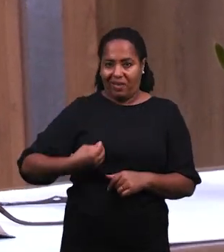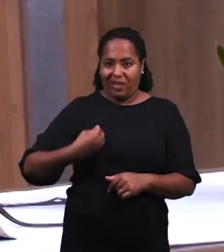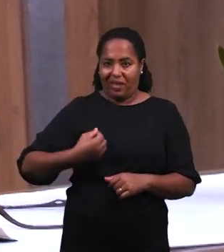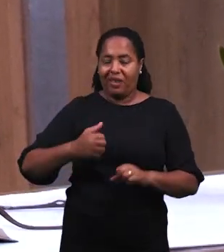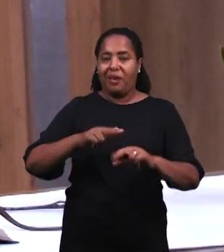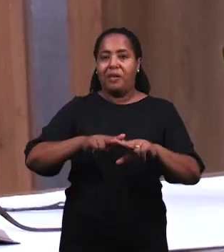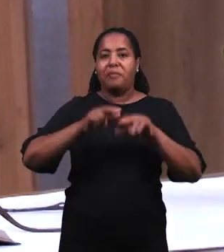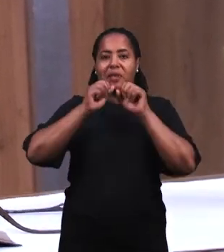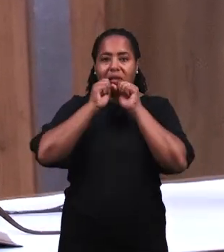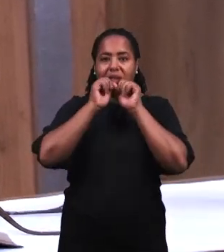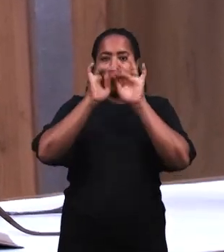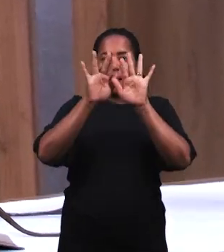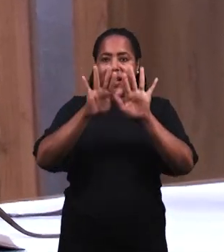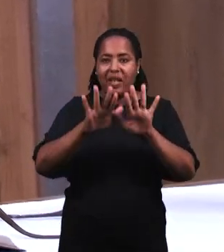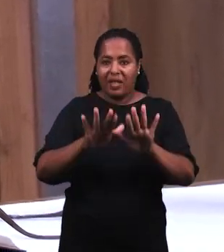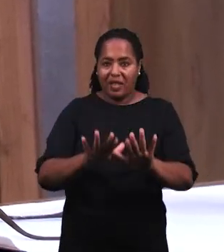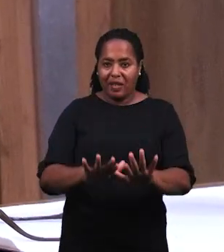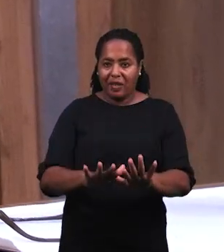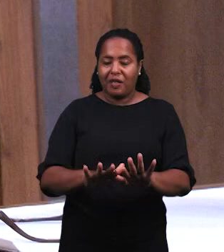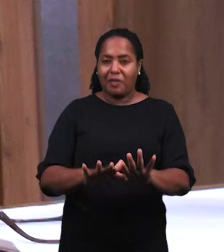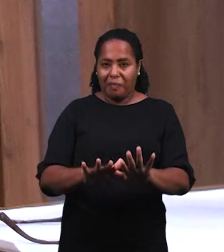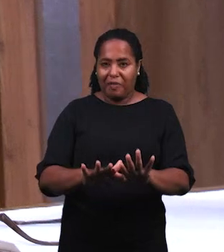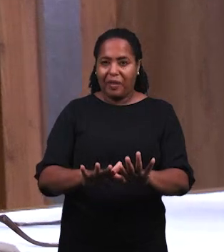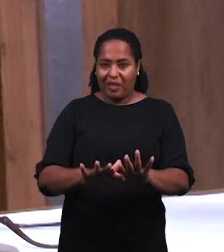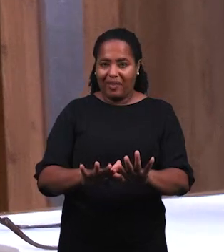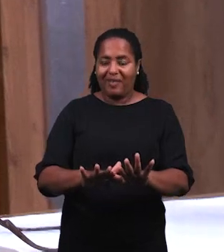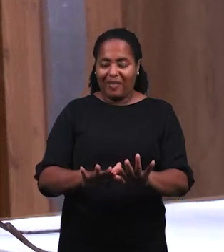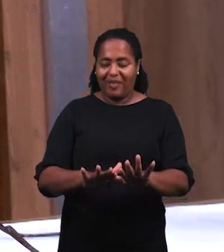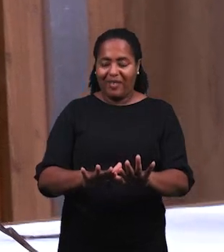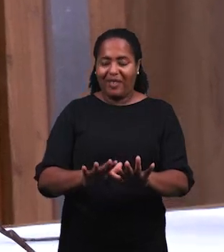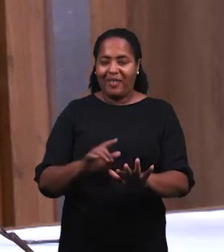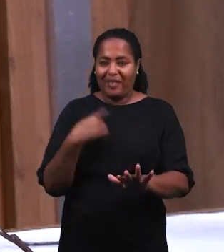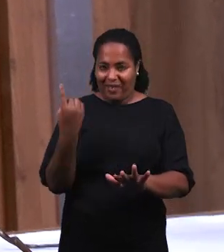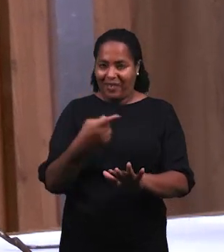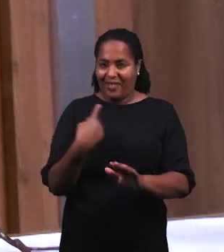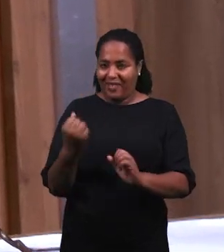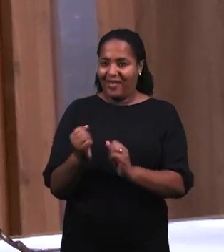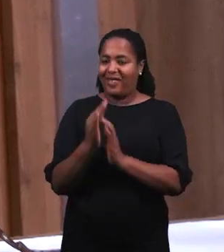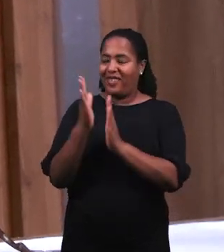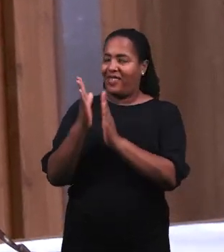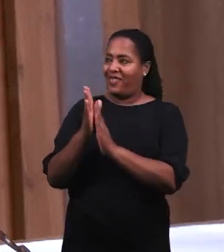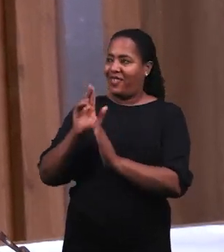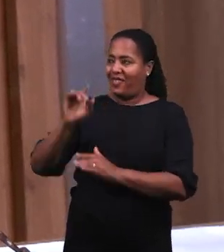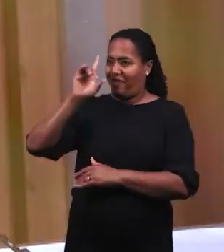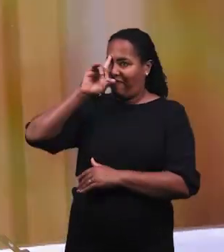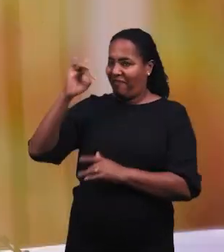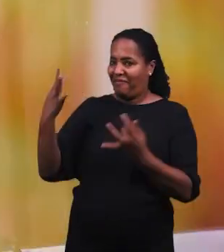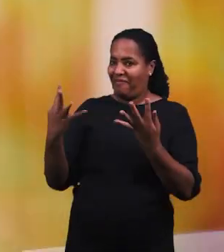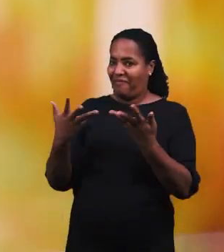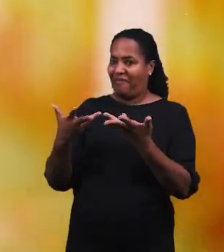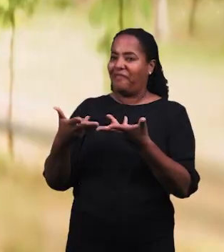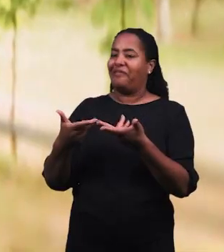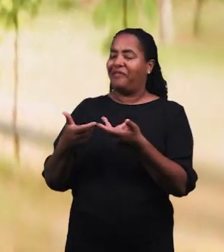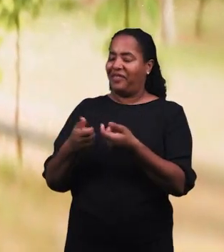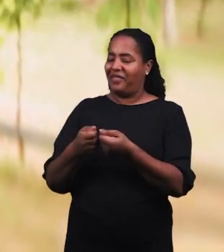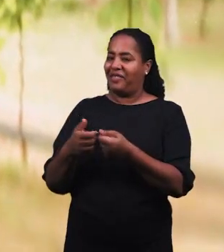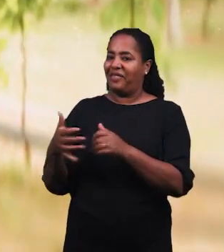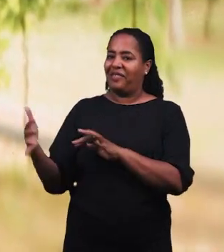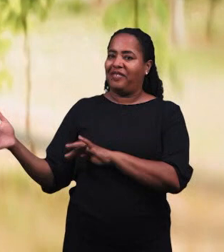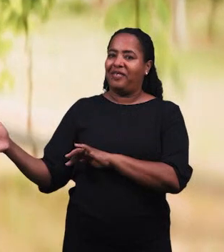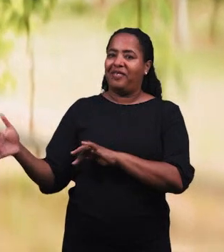с нами, в нас, за эти благословения, которые Он изливает на свой народ в этот час. Давайте прославим имя